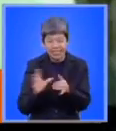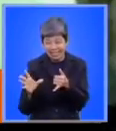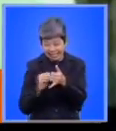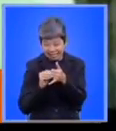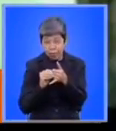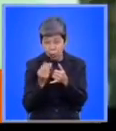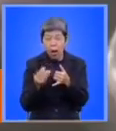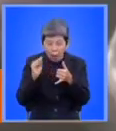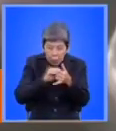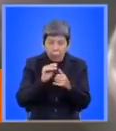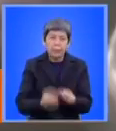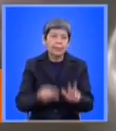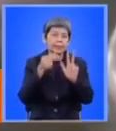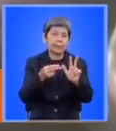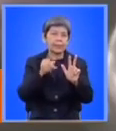นี่ยตัวเลขเพิ่มขึ้นเป็น